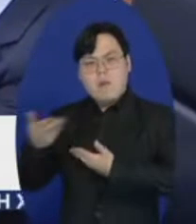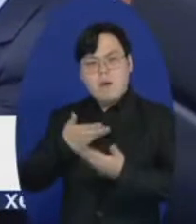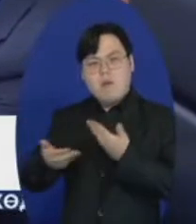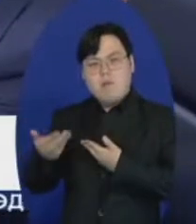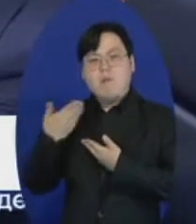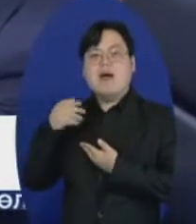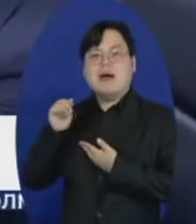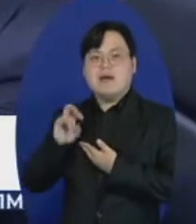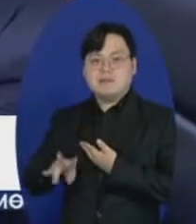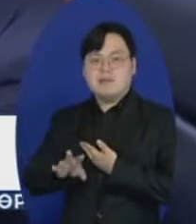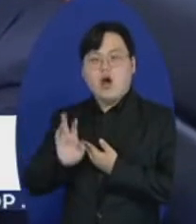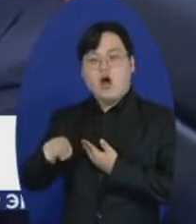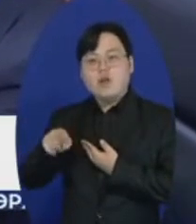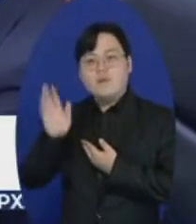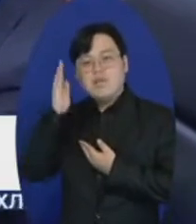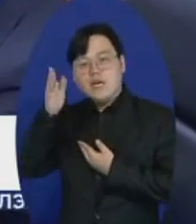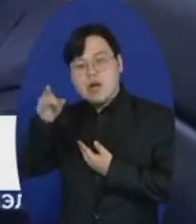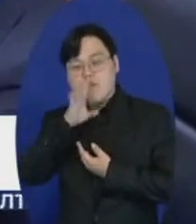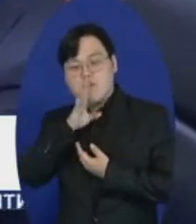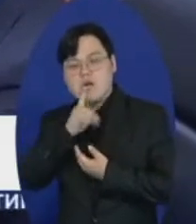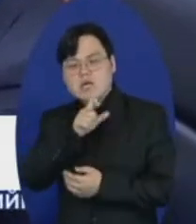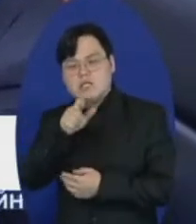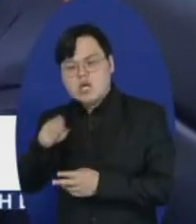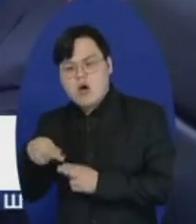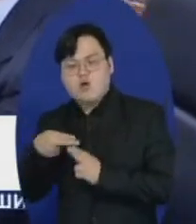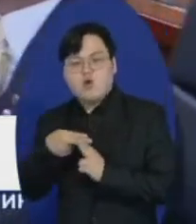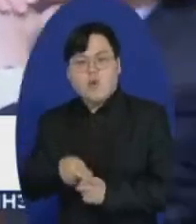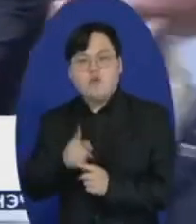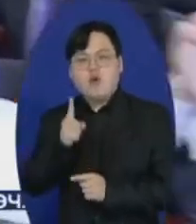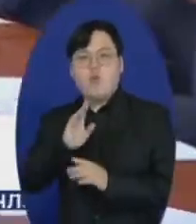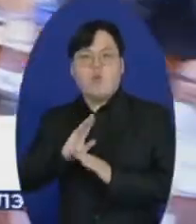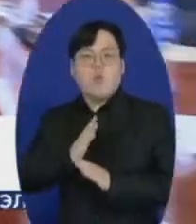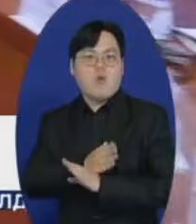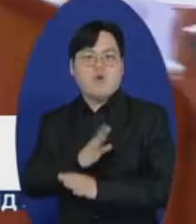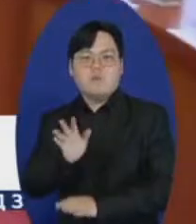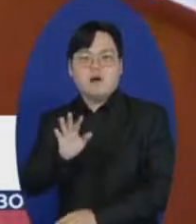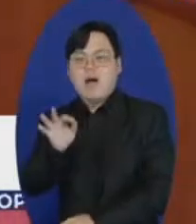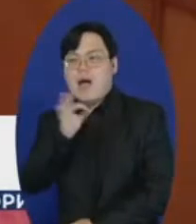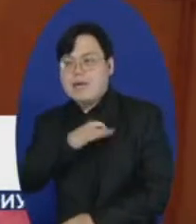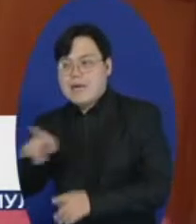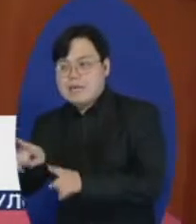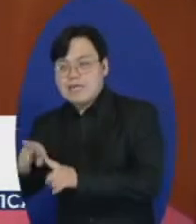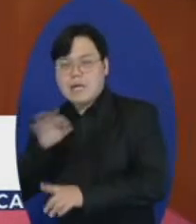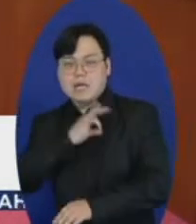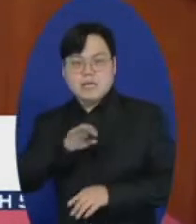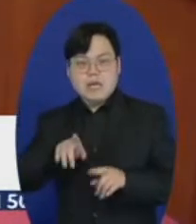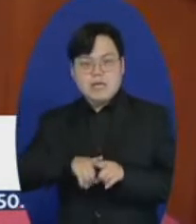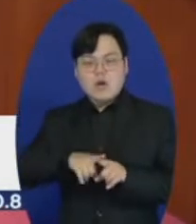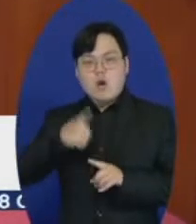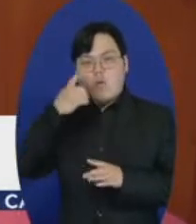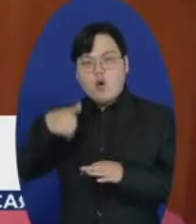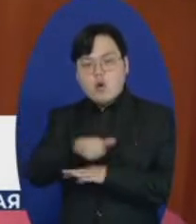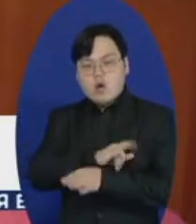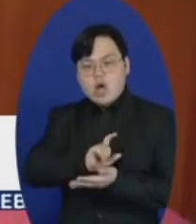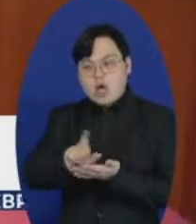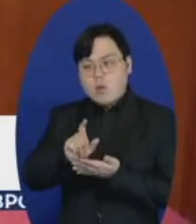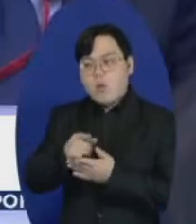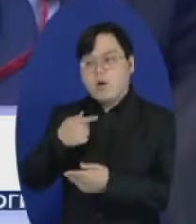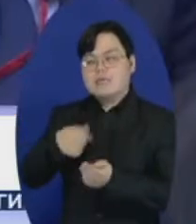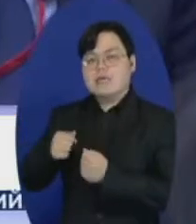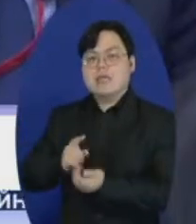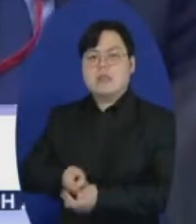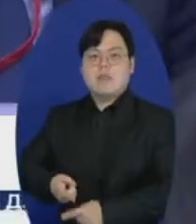иржээ. Цаашид хоёр улсын эдийн засгийн хамтын ажиллагааг зөвхөн зээл тусламжаар хязгаарлахгүй, харилцан ашигтай байж, Монголоос экспортлох бараа